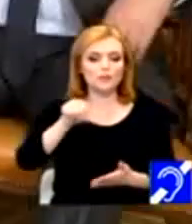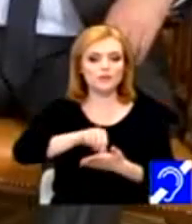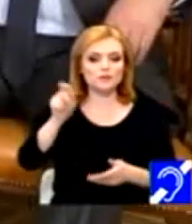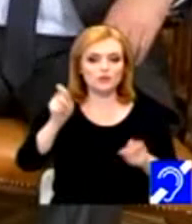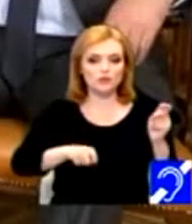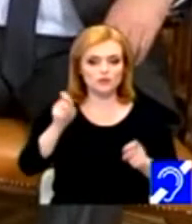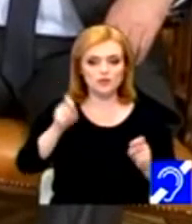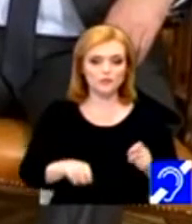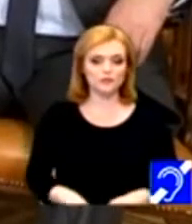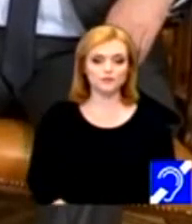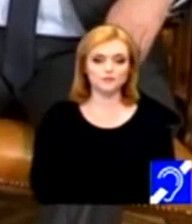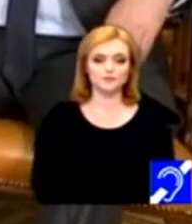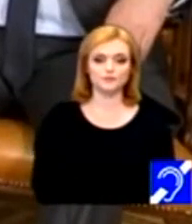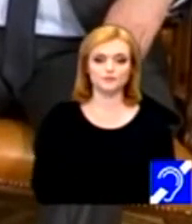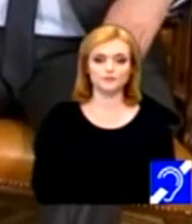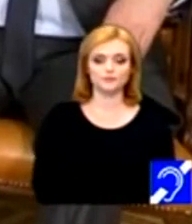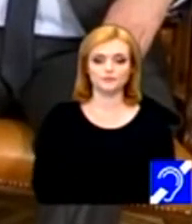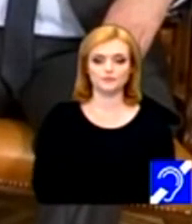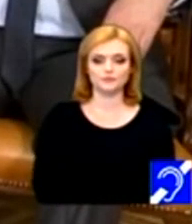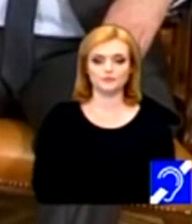țărilor CSI.